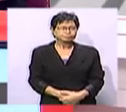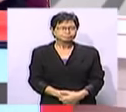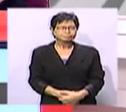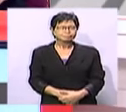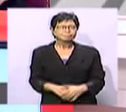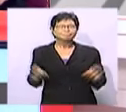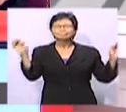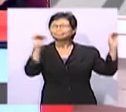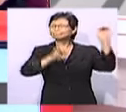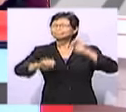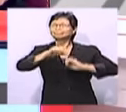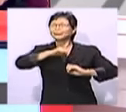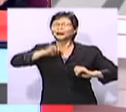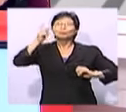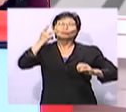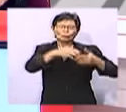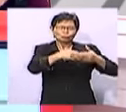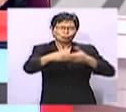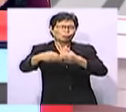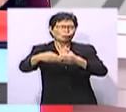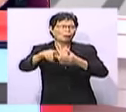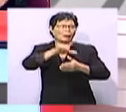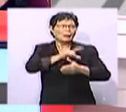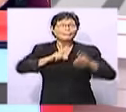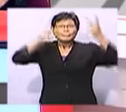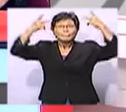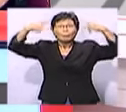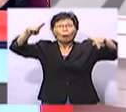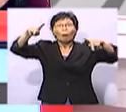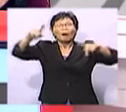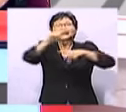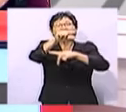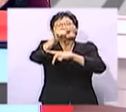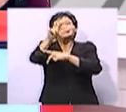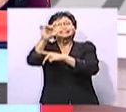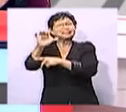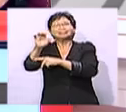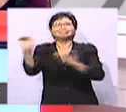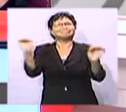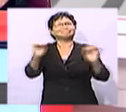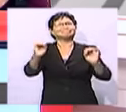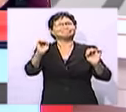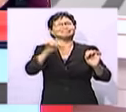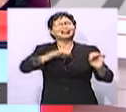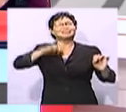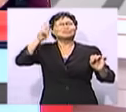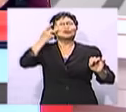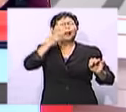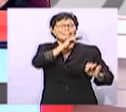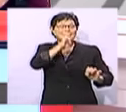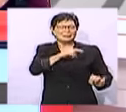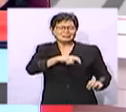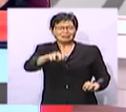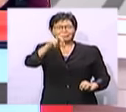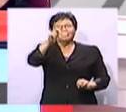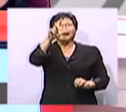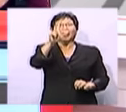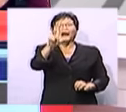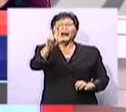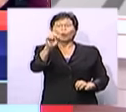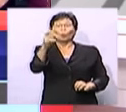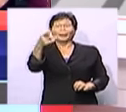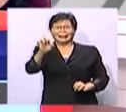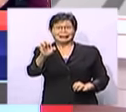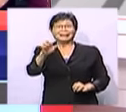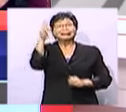Tiada lagi ahli politik mengetuai barisan lembaga pengarah syarikat berkaitan kerajaan GLC. Menteri Pengangkutan Anthony Luke Siew Fook